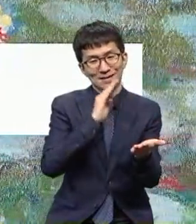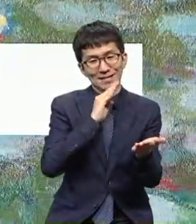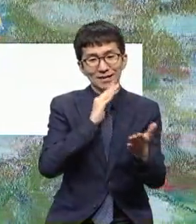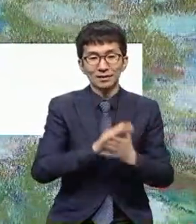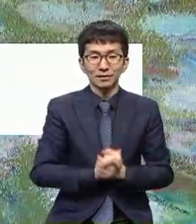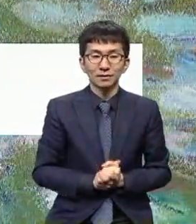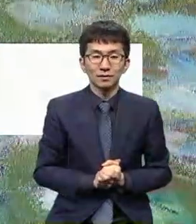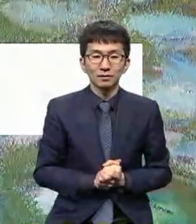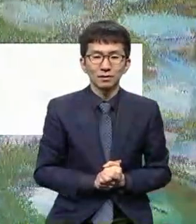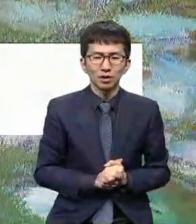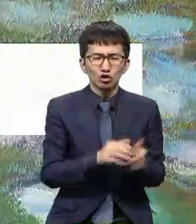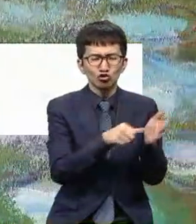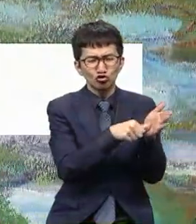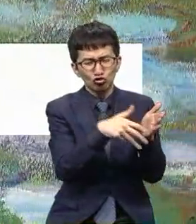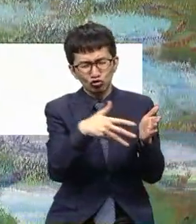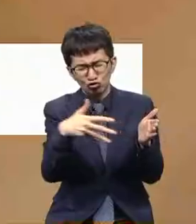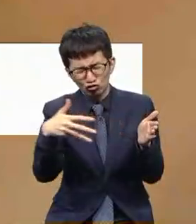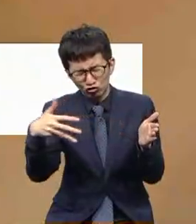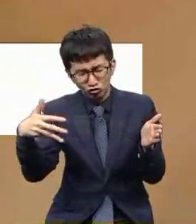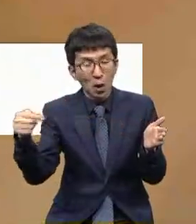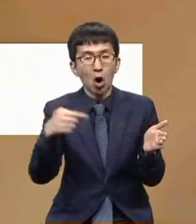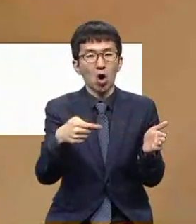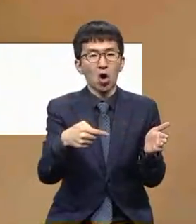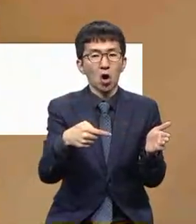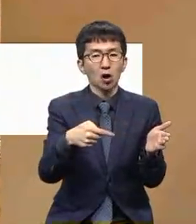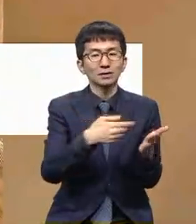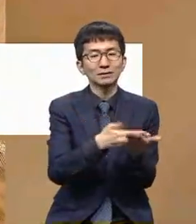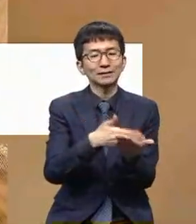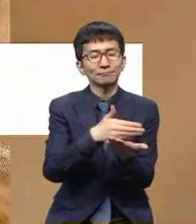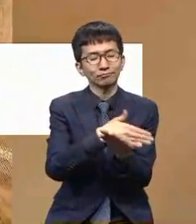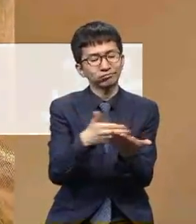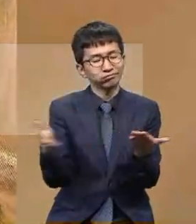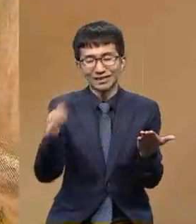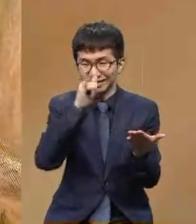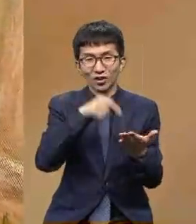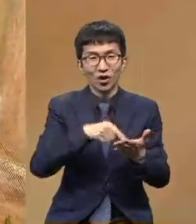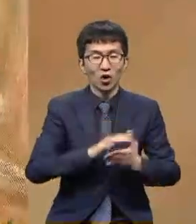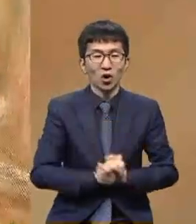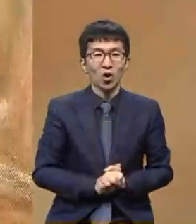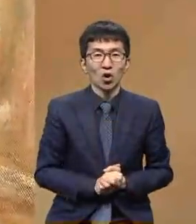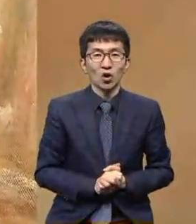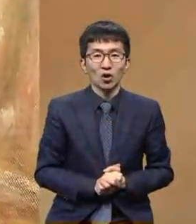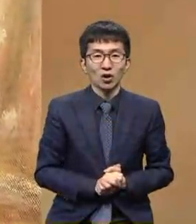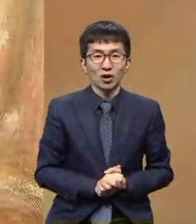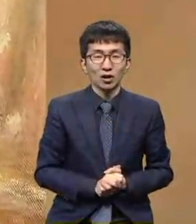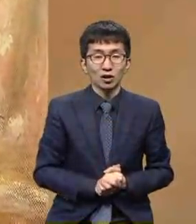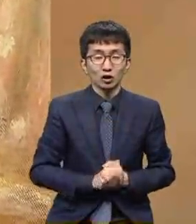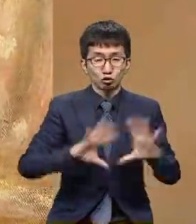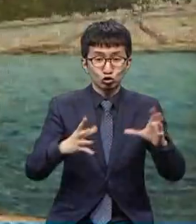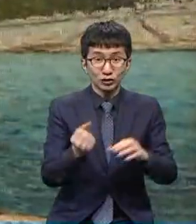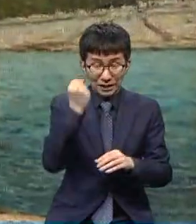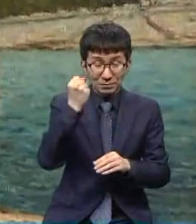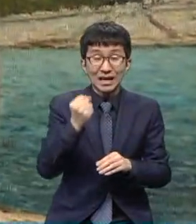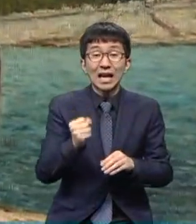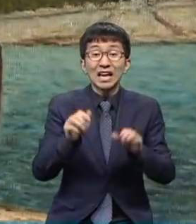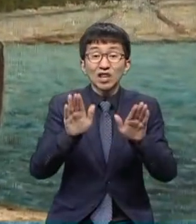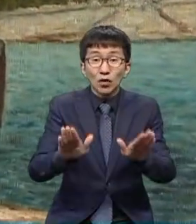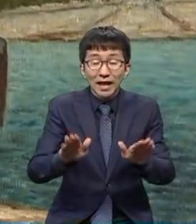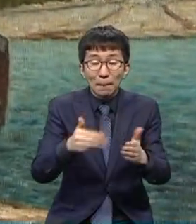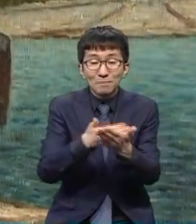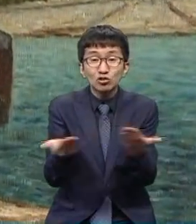그 시대의 작품들이 이슈가 되는 그 작품들이죠. 실제로 국립현대미술관 기증을